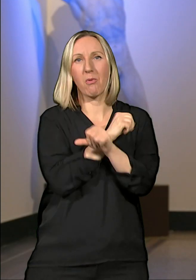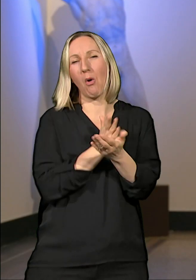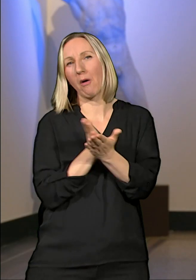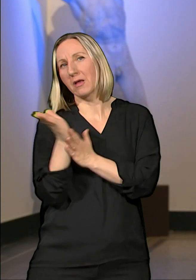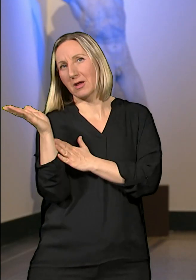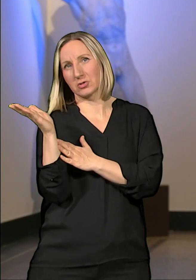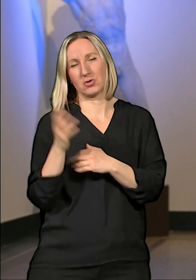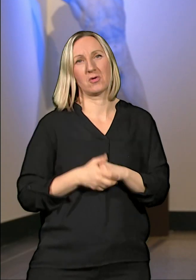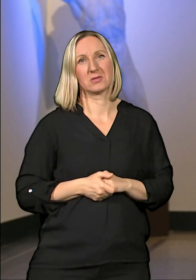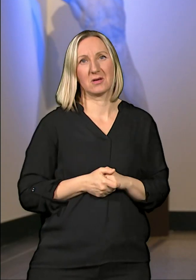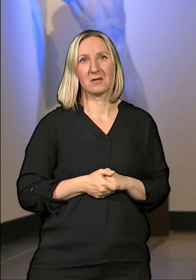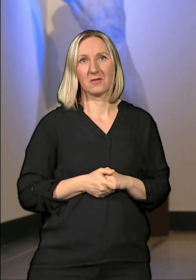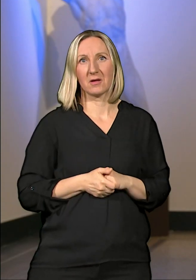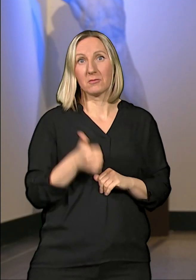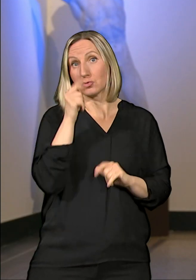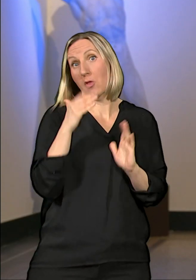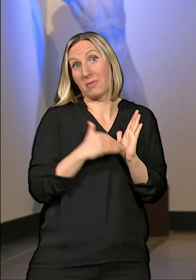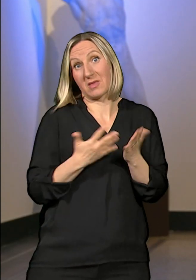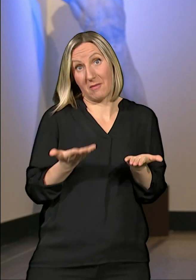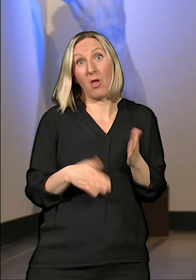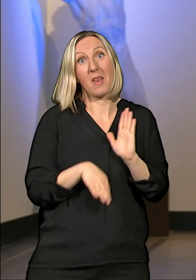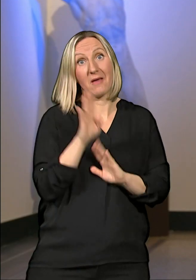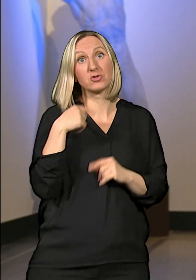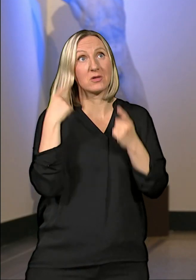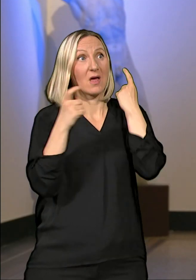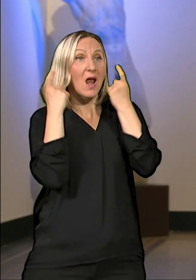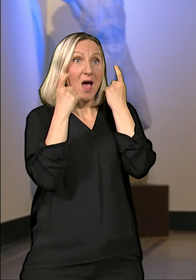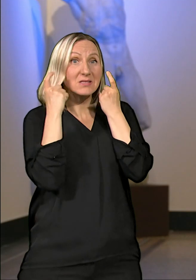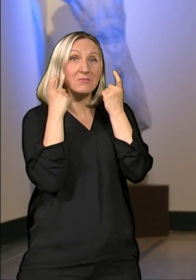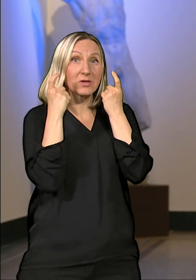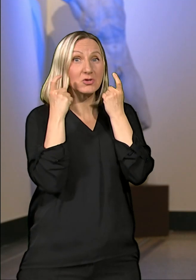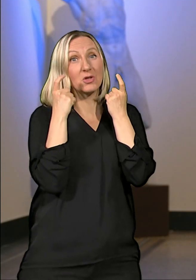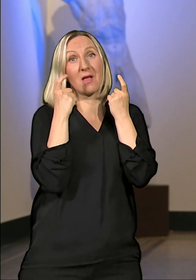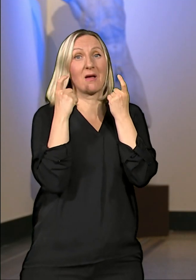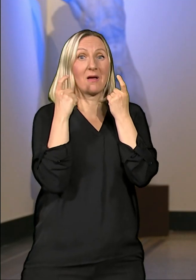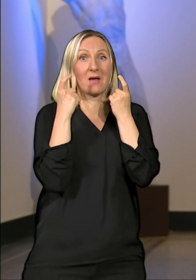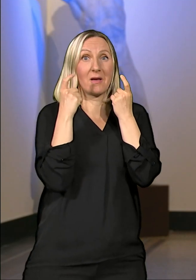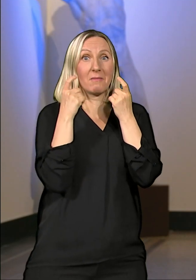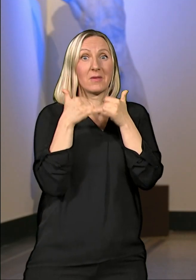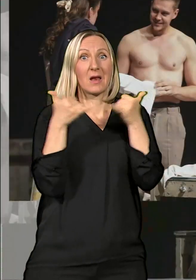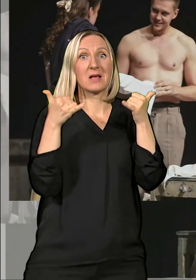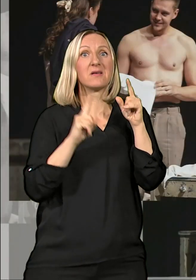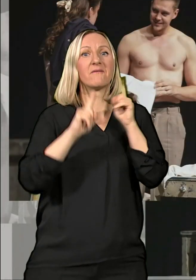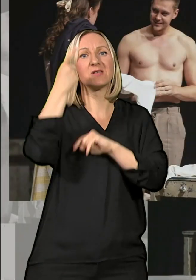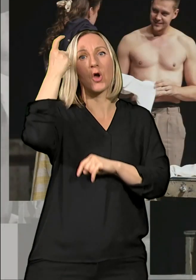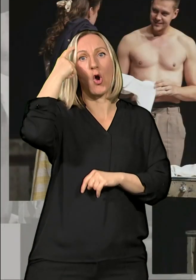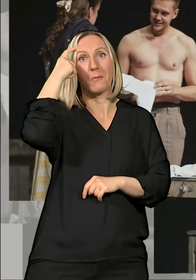nešto što ne bi trebalo, a ponajviše da razmišljam da razvijam visoko mišljenje o sebi.